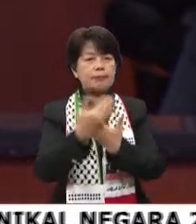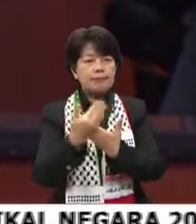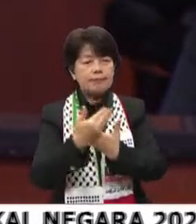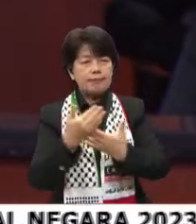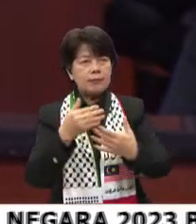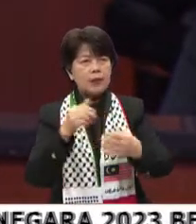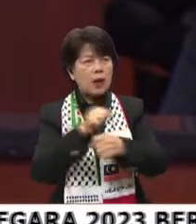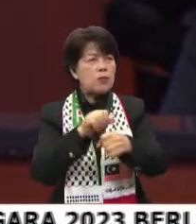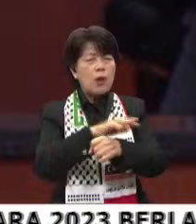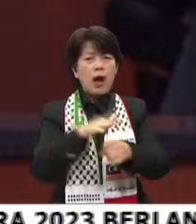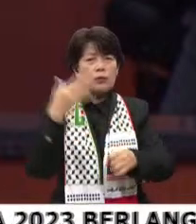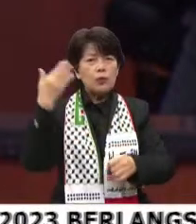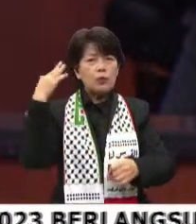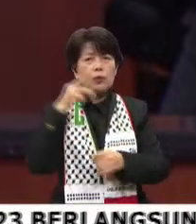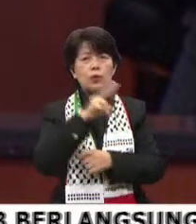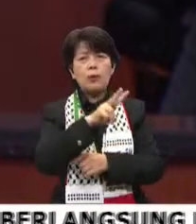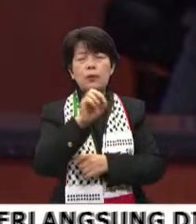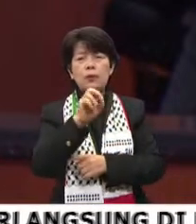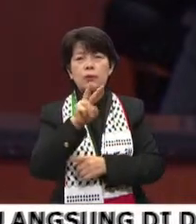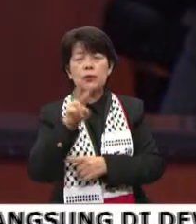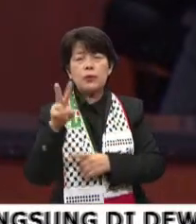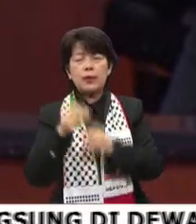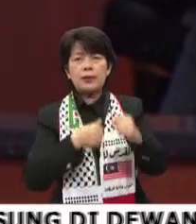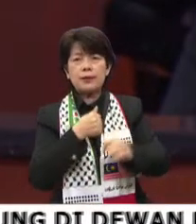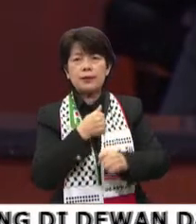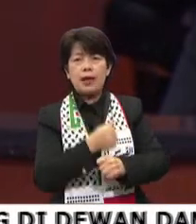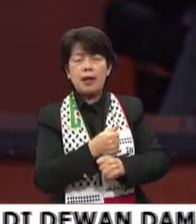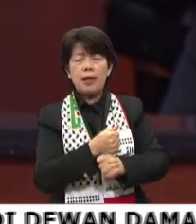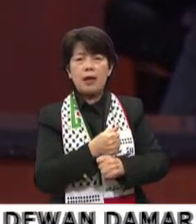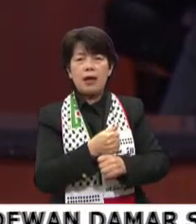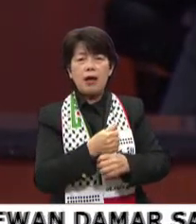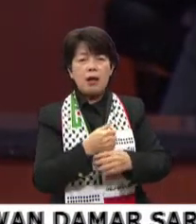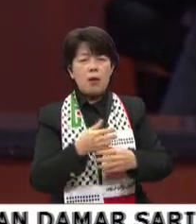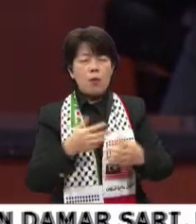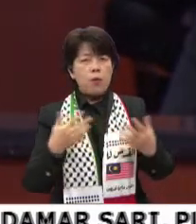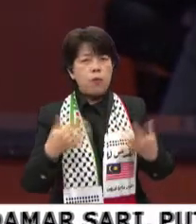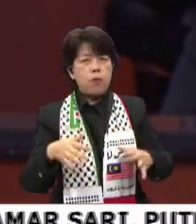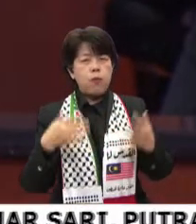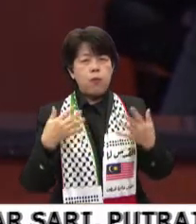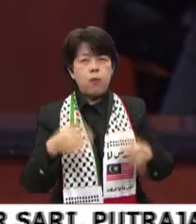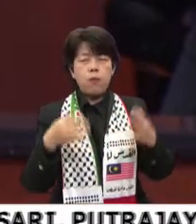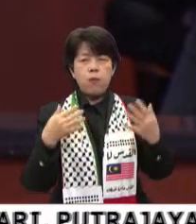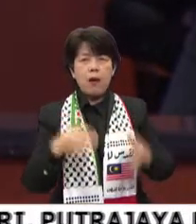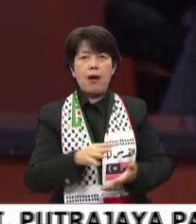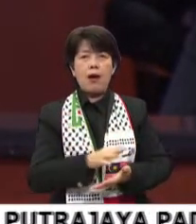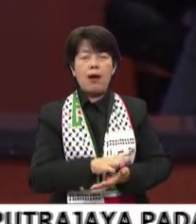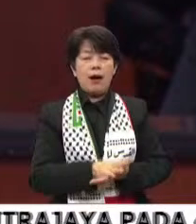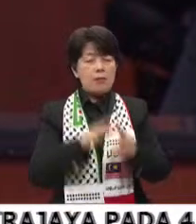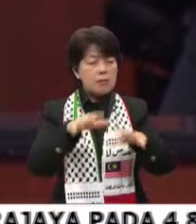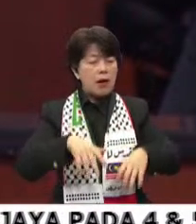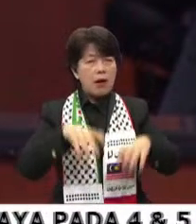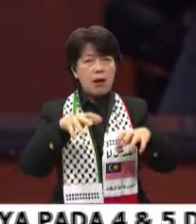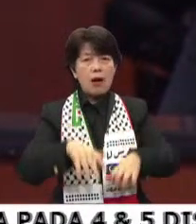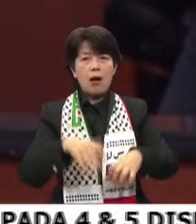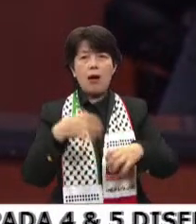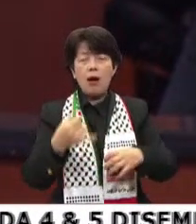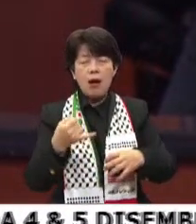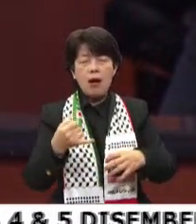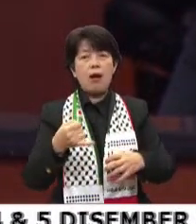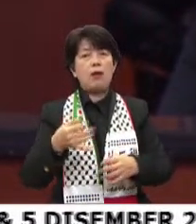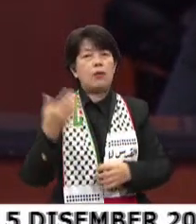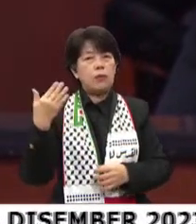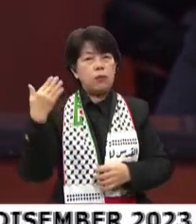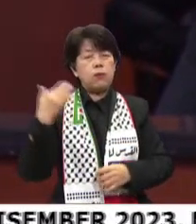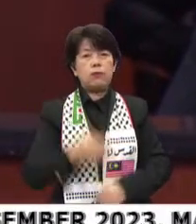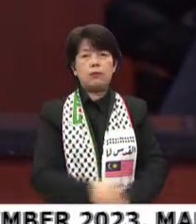covid-22 dan awal 23 memberi kesan kepada hal pertanian di Malaysia ini Terima